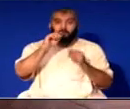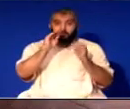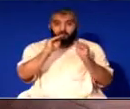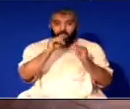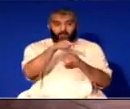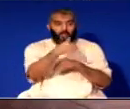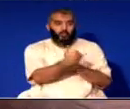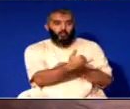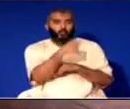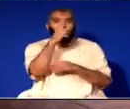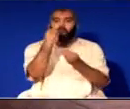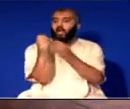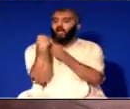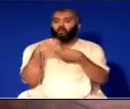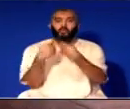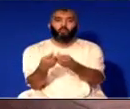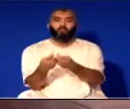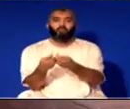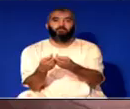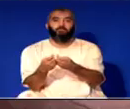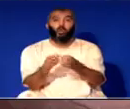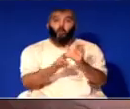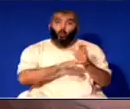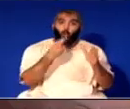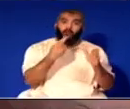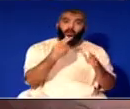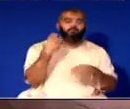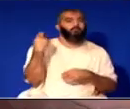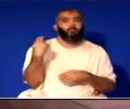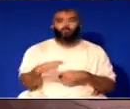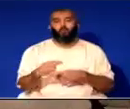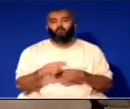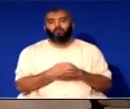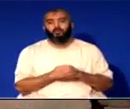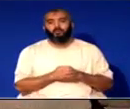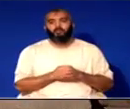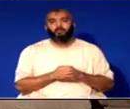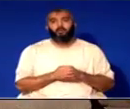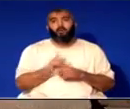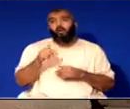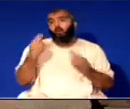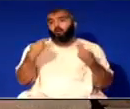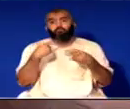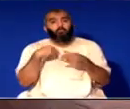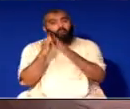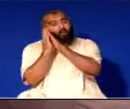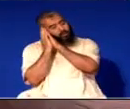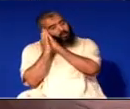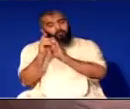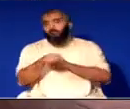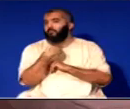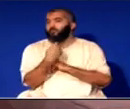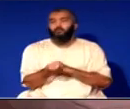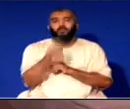لك النيه. ولكن هل نقضي؟ احنا ما نقضوش الليله مثلا هذاك النهار ما كتبش الله، ولكن ما دام النيه صادقه عند